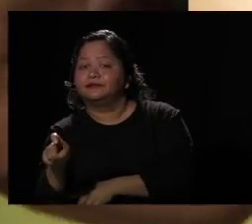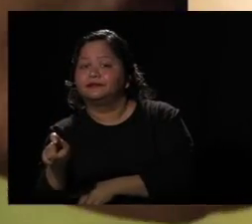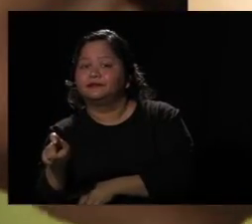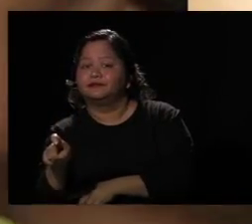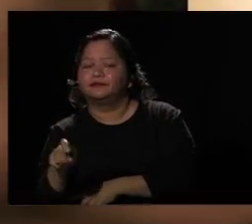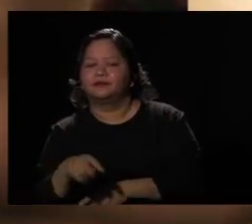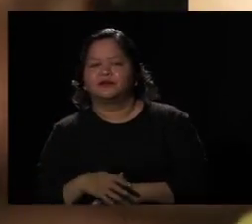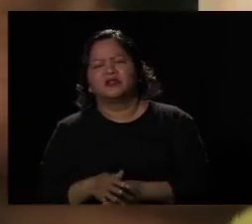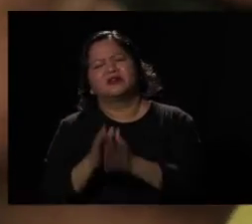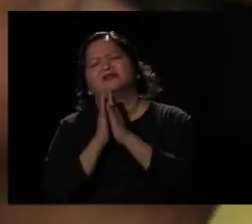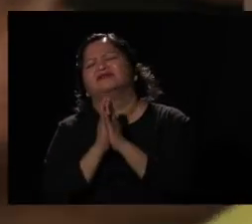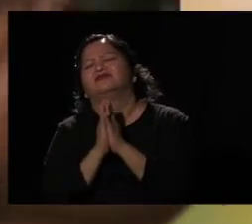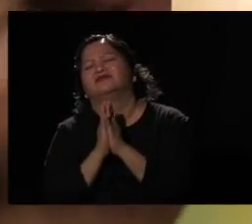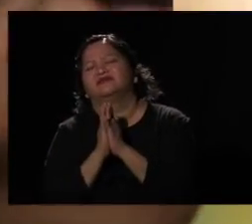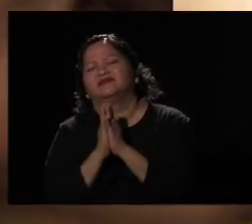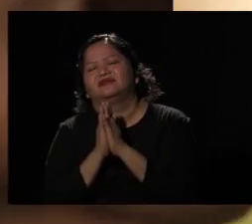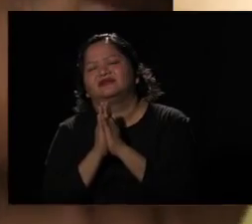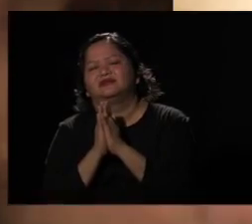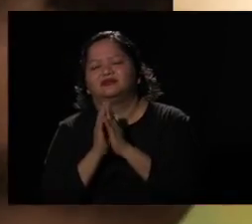inasii